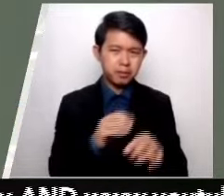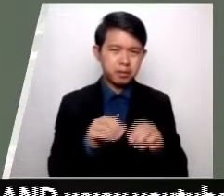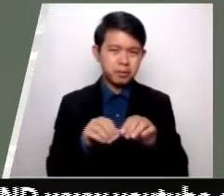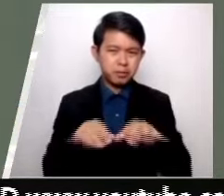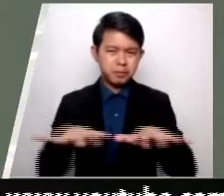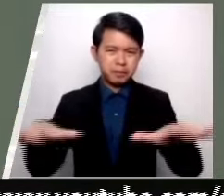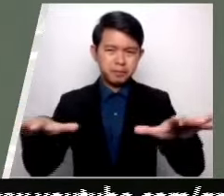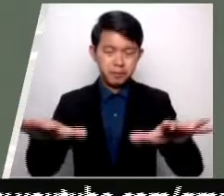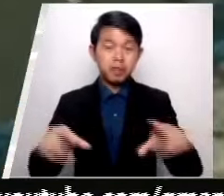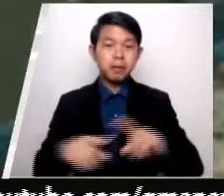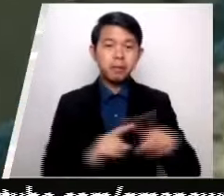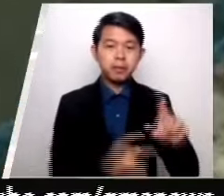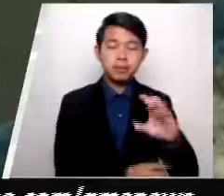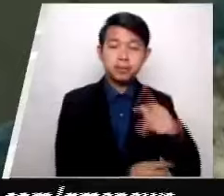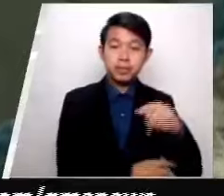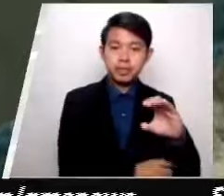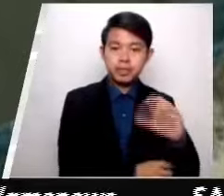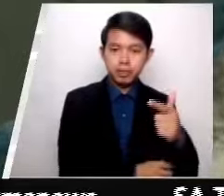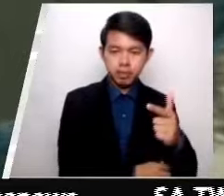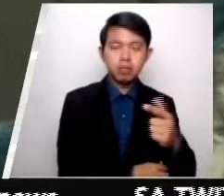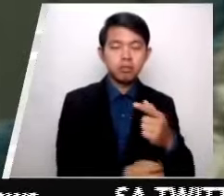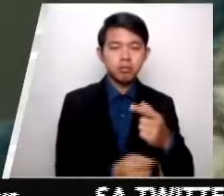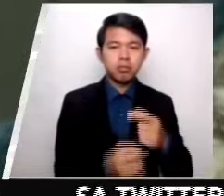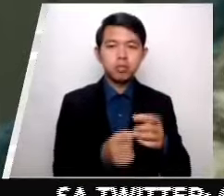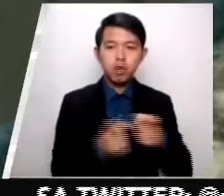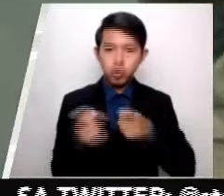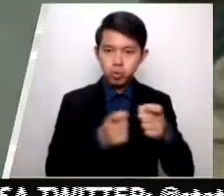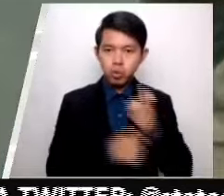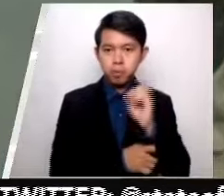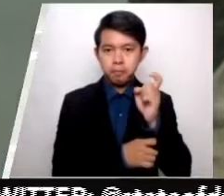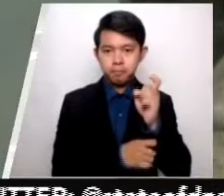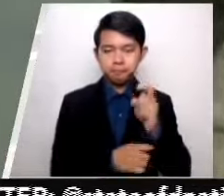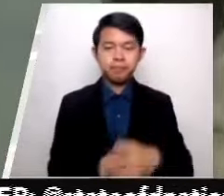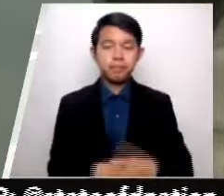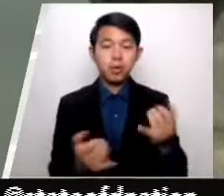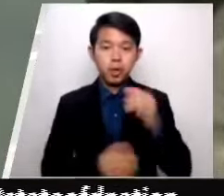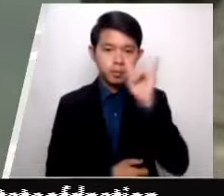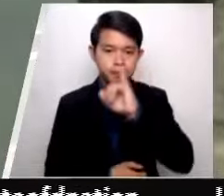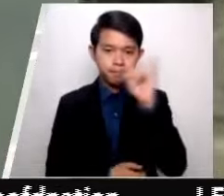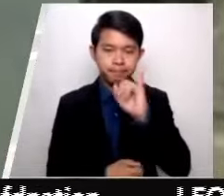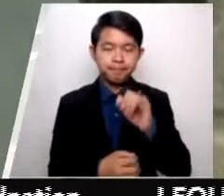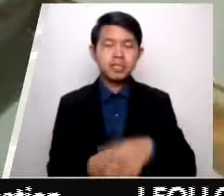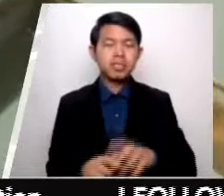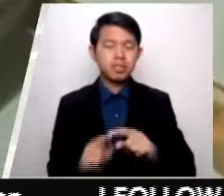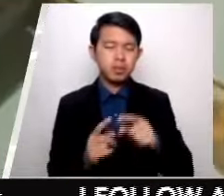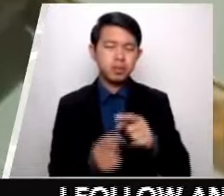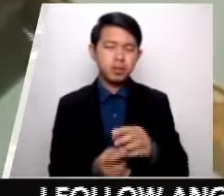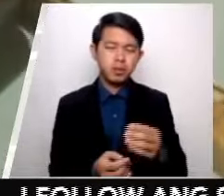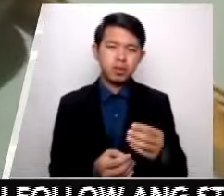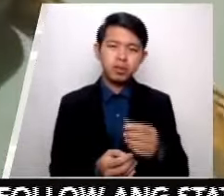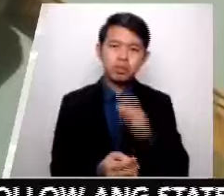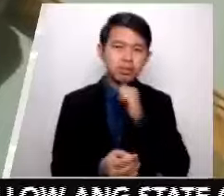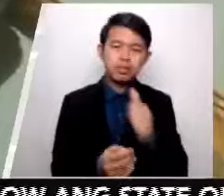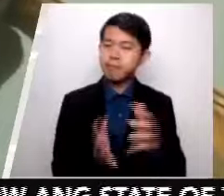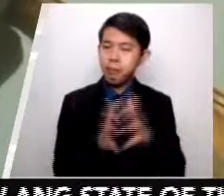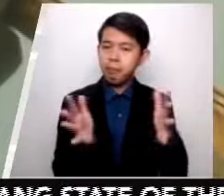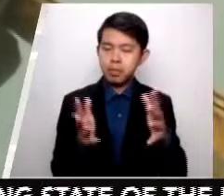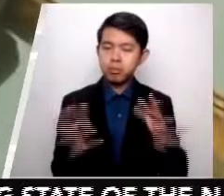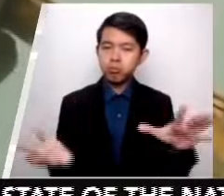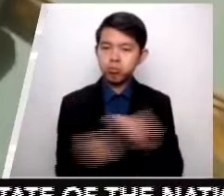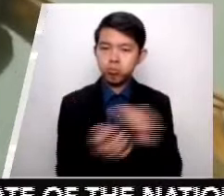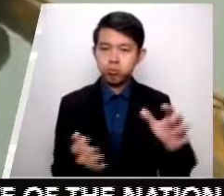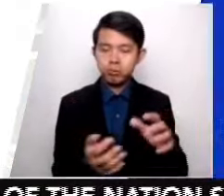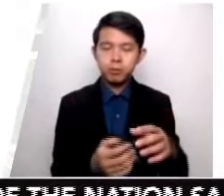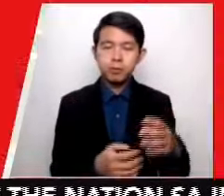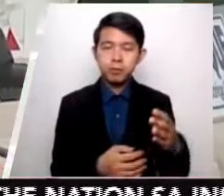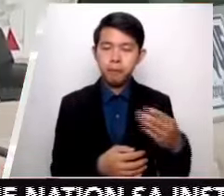Coast Guard sa Iloilo. Ayon sa PCG, maliit lang ang naging pinsala ng oil sheen sa marine life ng Iloilo